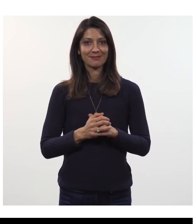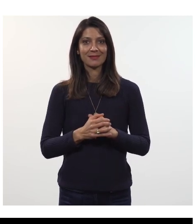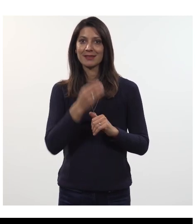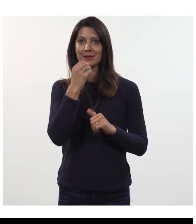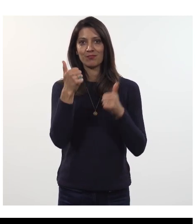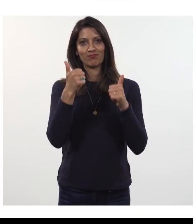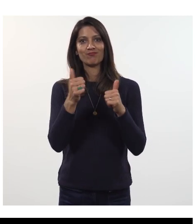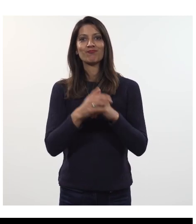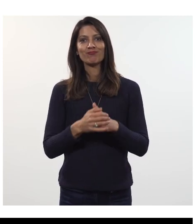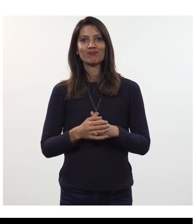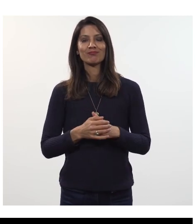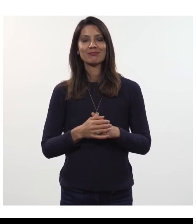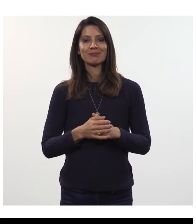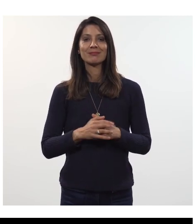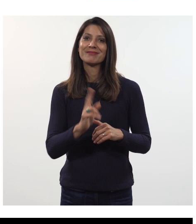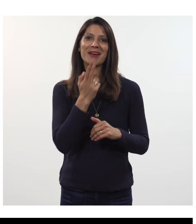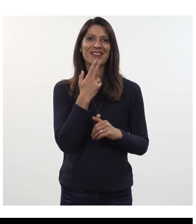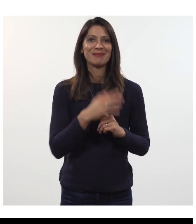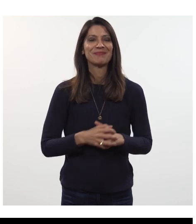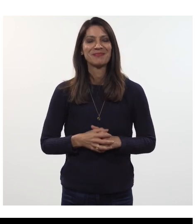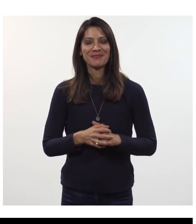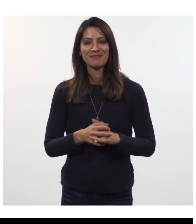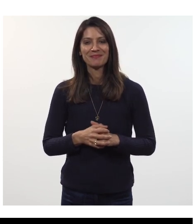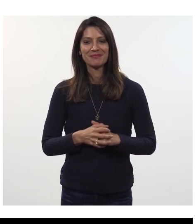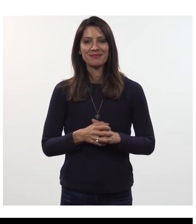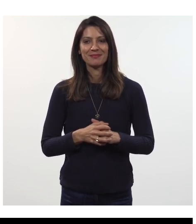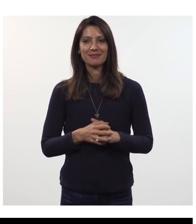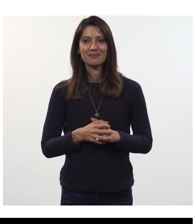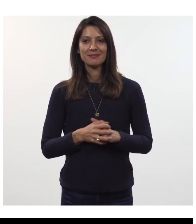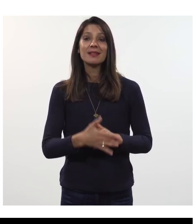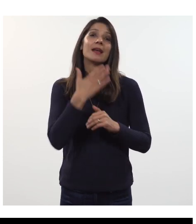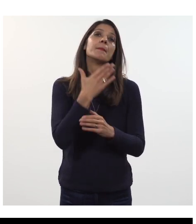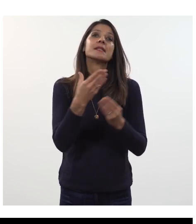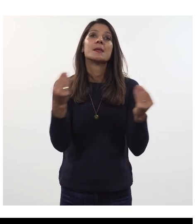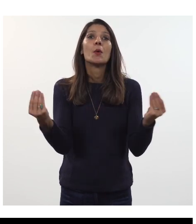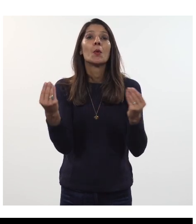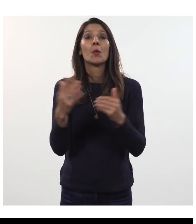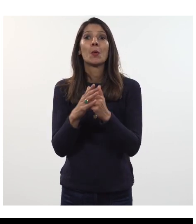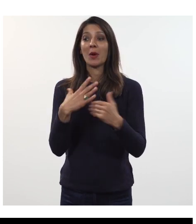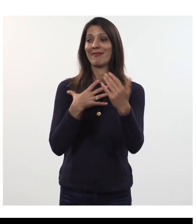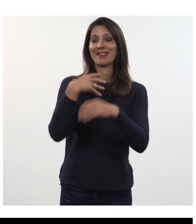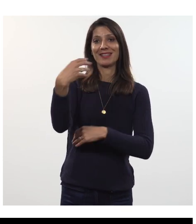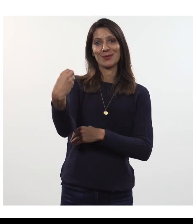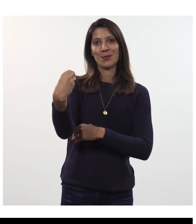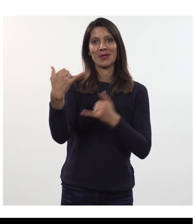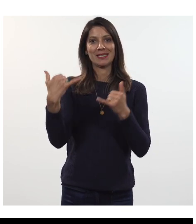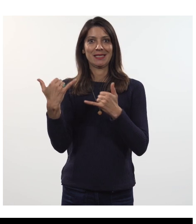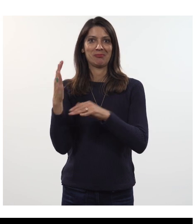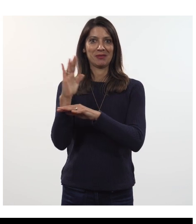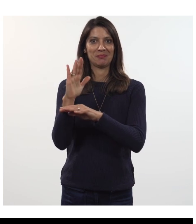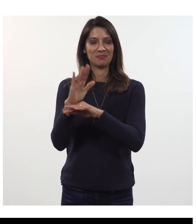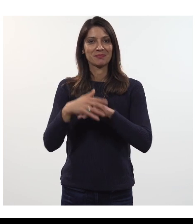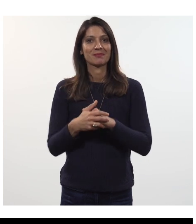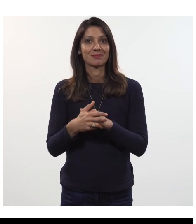Ça m'a l'air bon. Eh bien, parfait. Ben, merci beaucoup pour cette invitation et puis pour voilà,